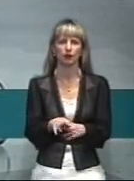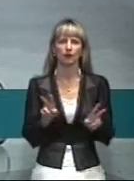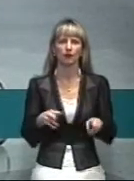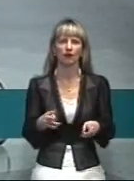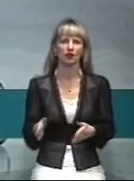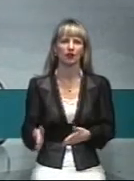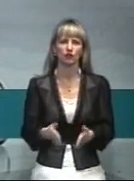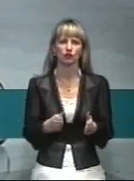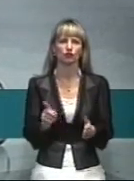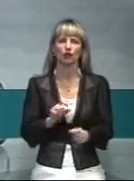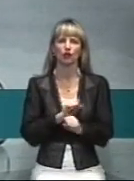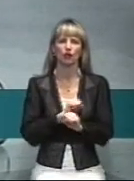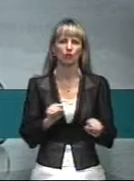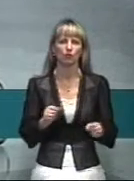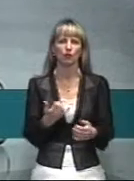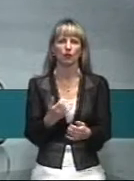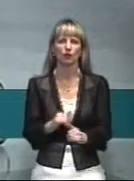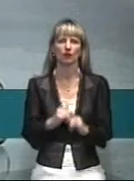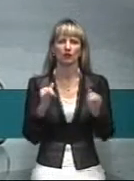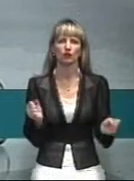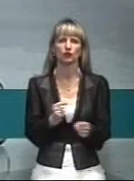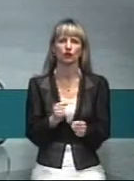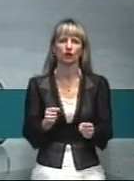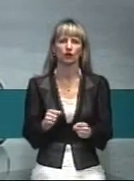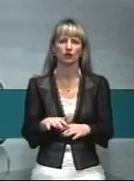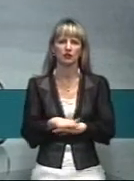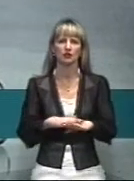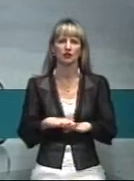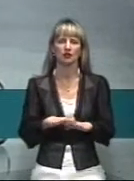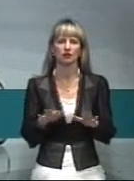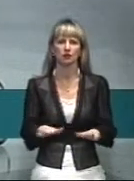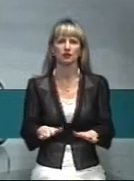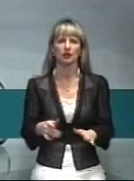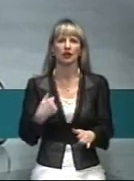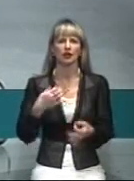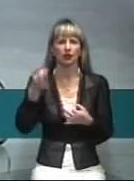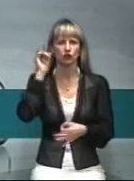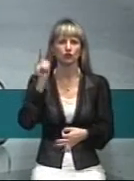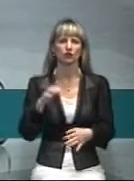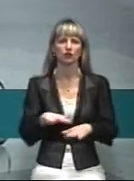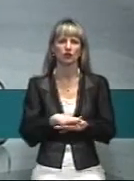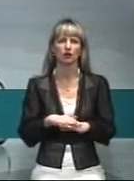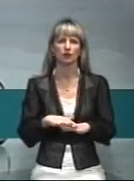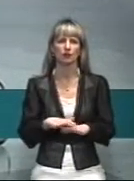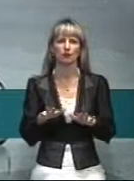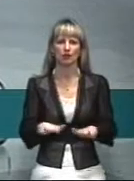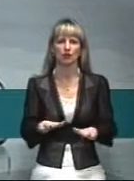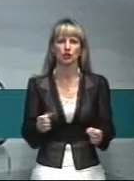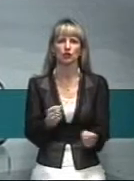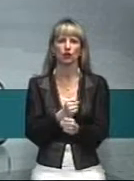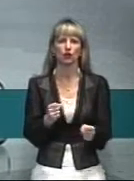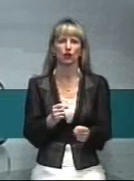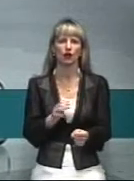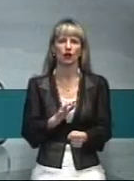де написано, що не можна перевищувати швидкість в населених пунктах. До речі, водіям нагадаю, в населених пунктах швидкість повинна становити не більше